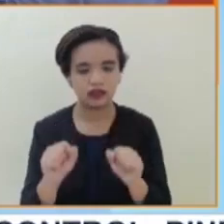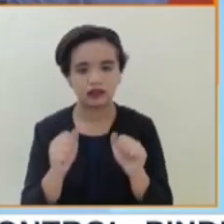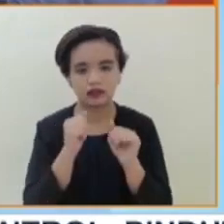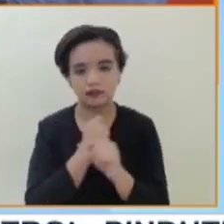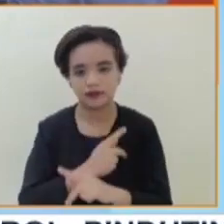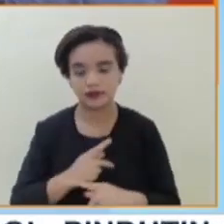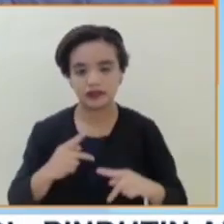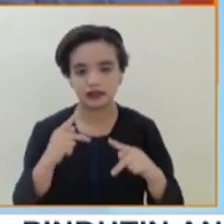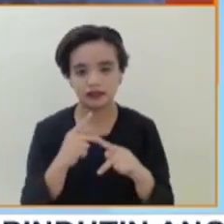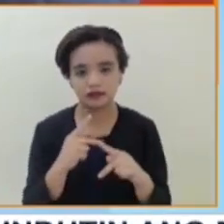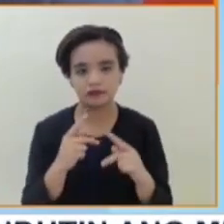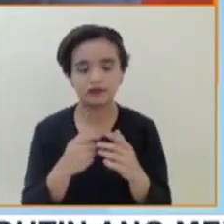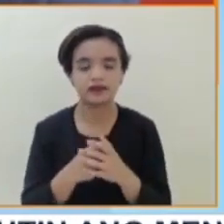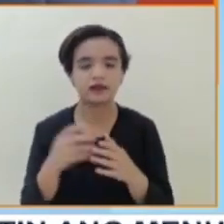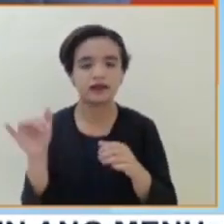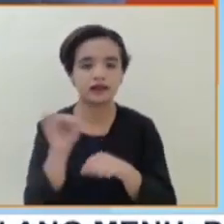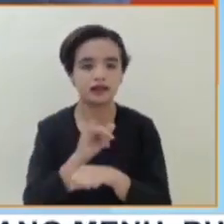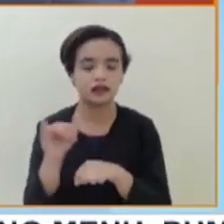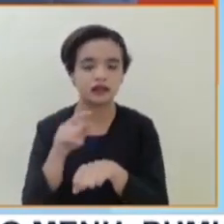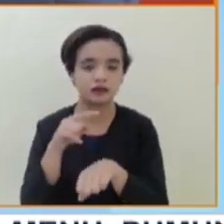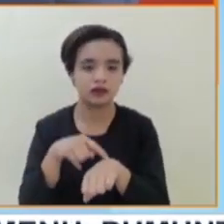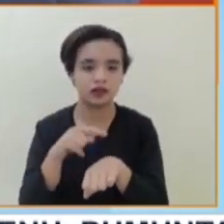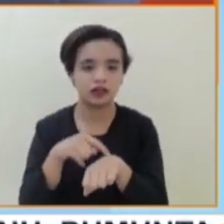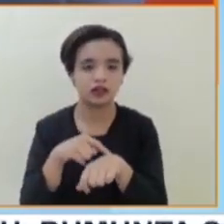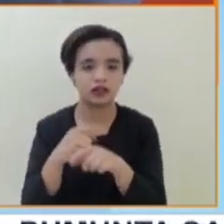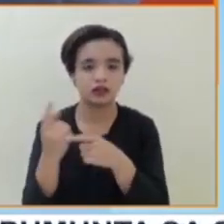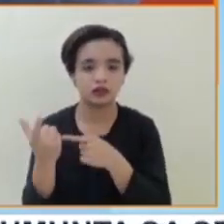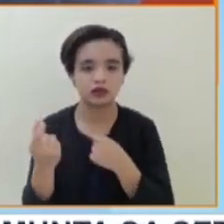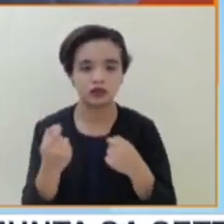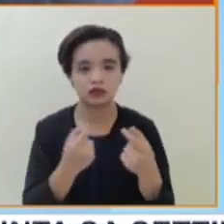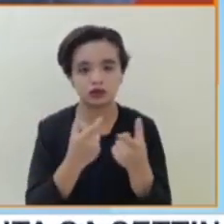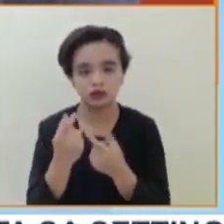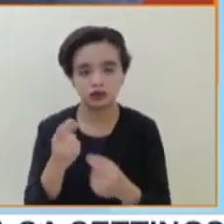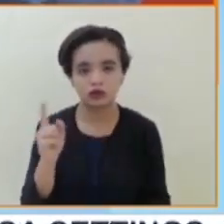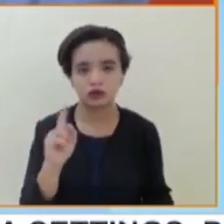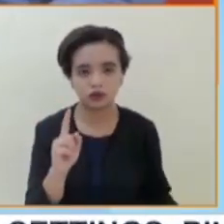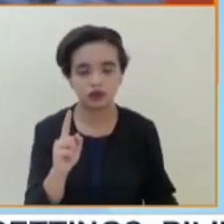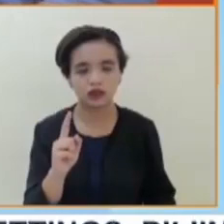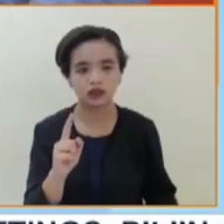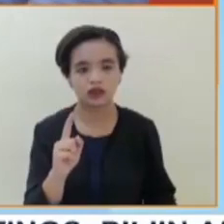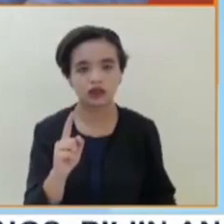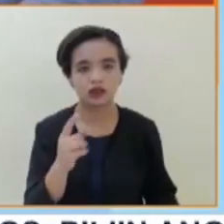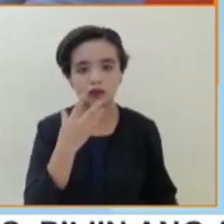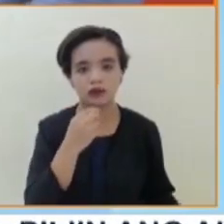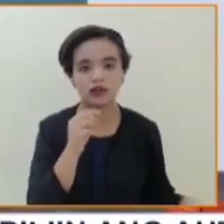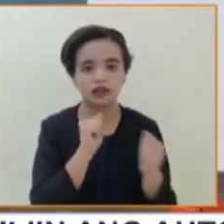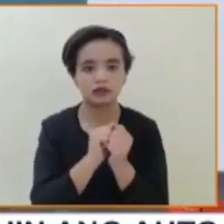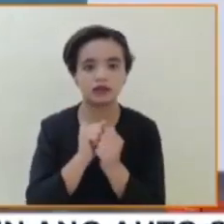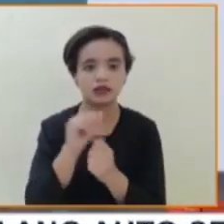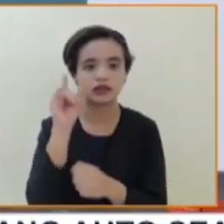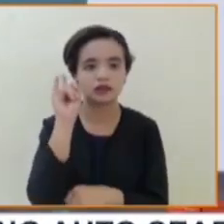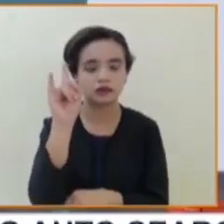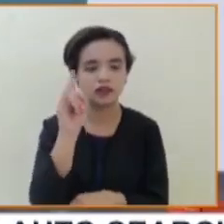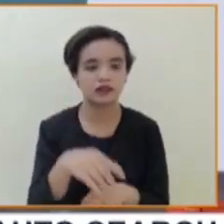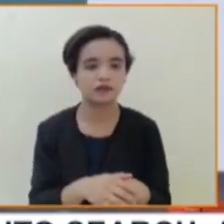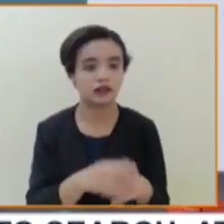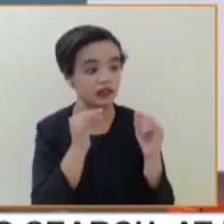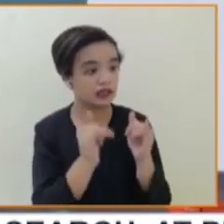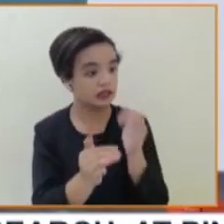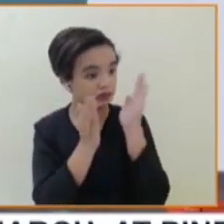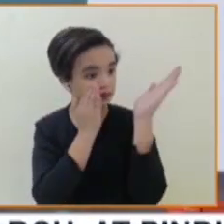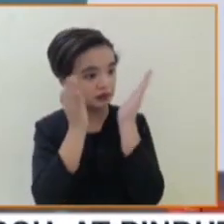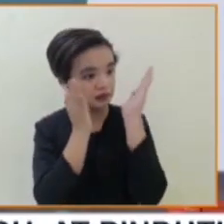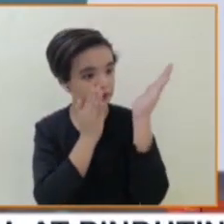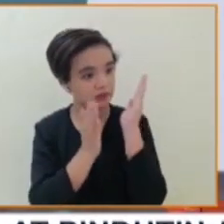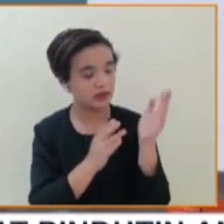time, sasaludo ka sa ginagawa talaga ng ating mga kasamaan sa media. Well, ngayon naman ay naglilingkod ka pa rin sa bayan kasi part ka pa rin ng